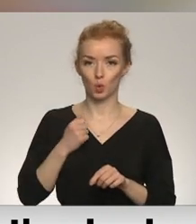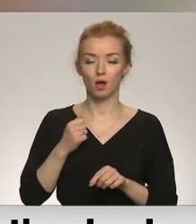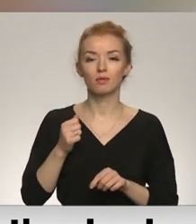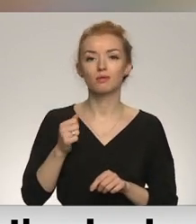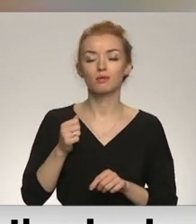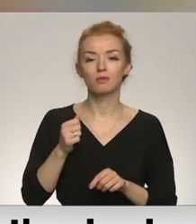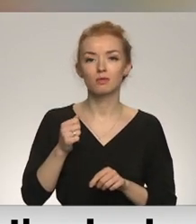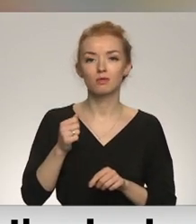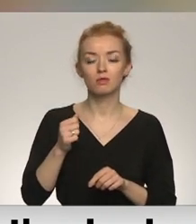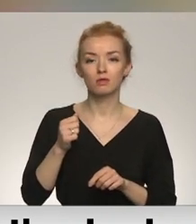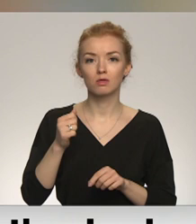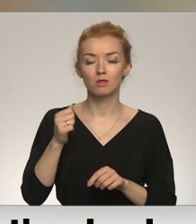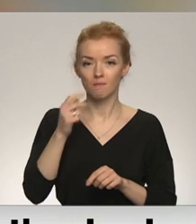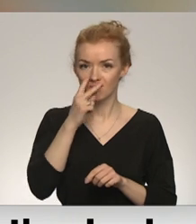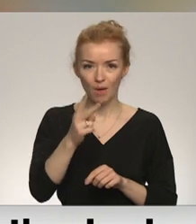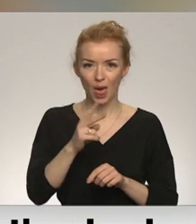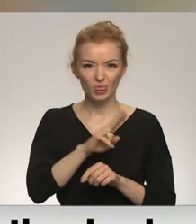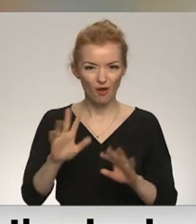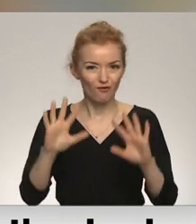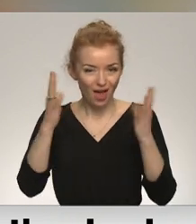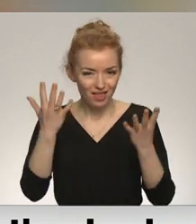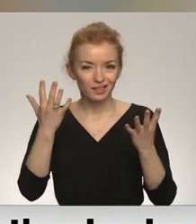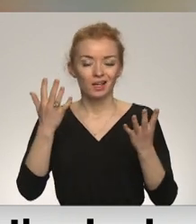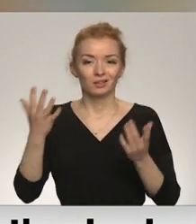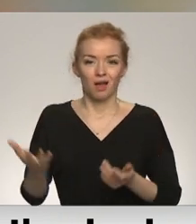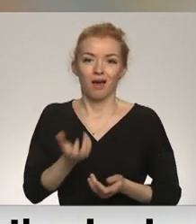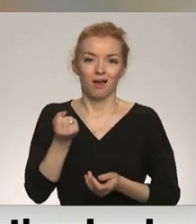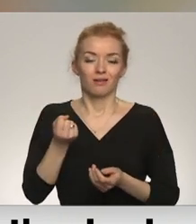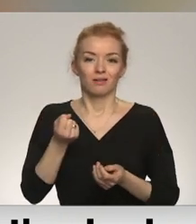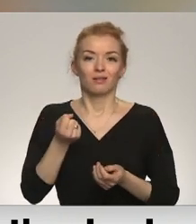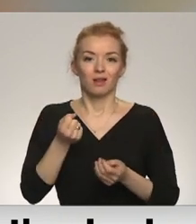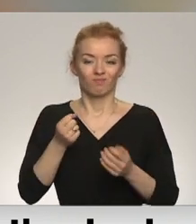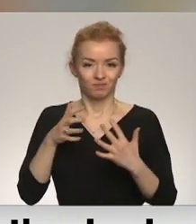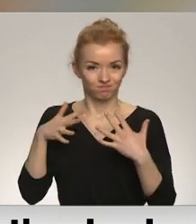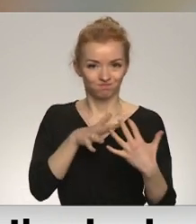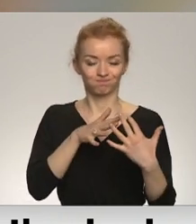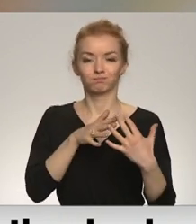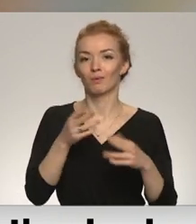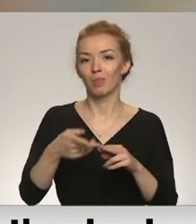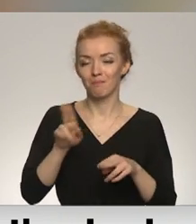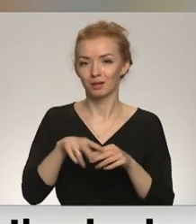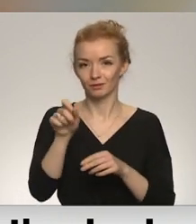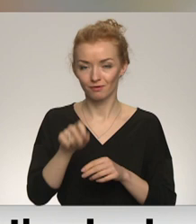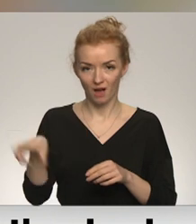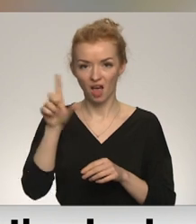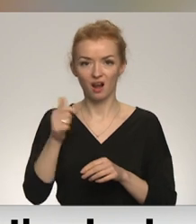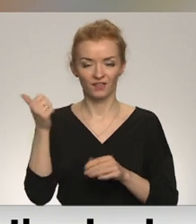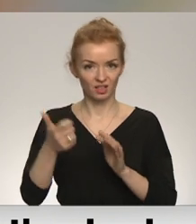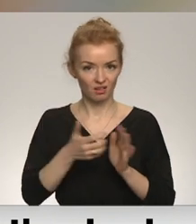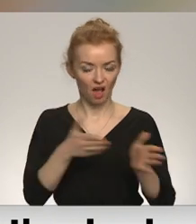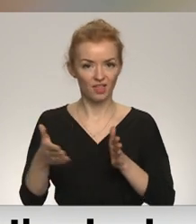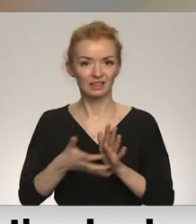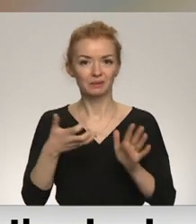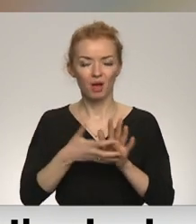ka nesokās tik labi ar kaujas darbību, ir arvien vairāk gatavi